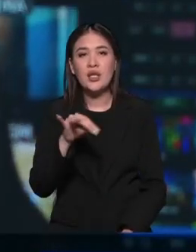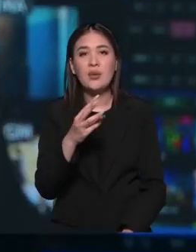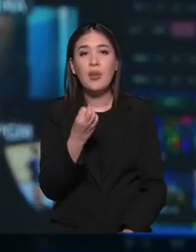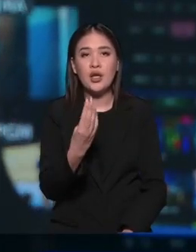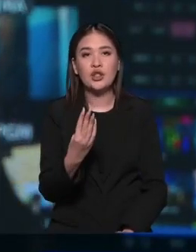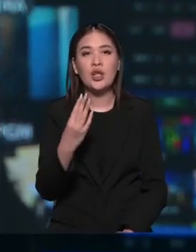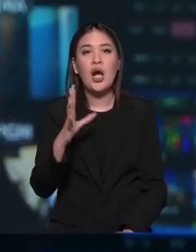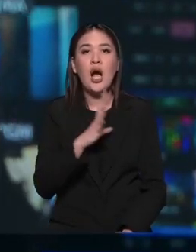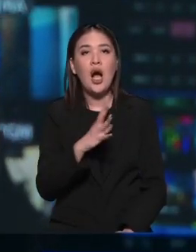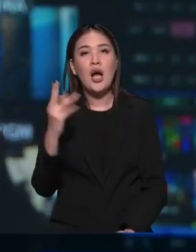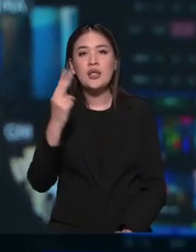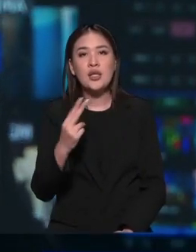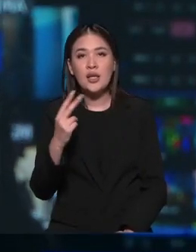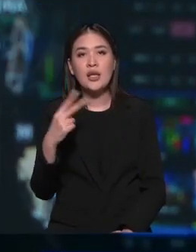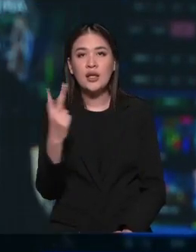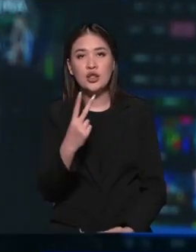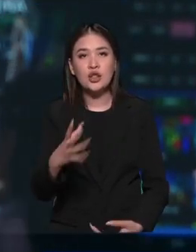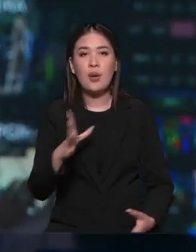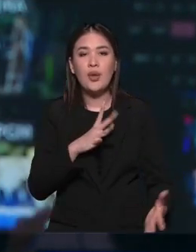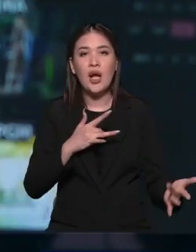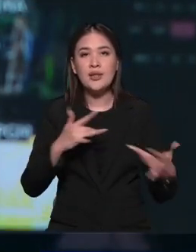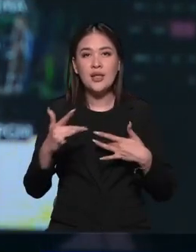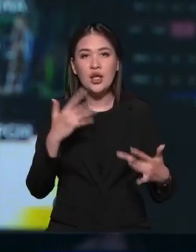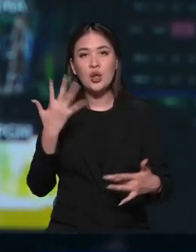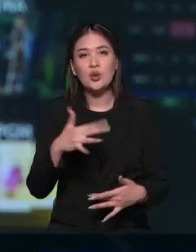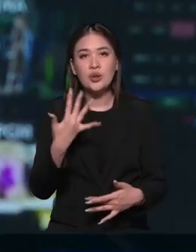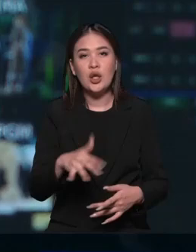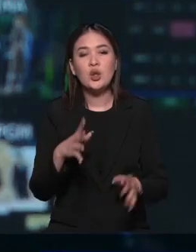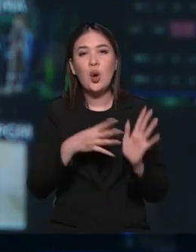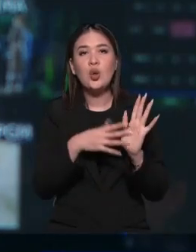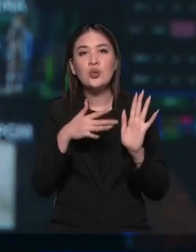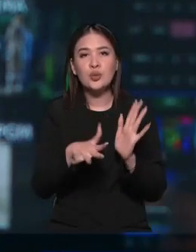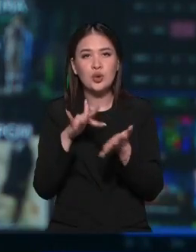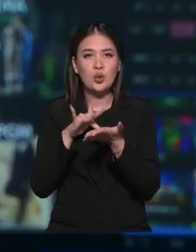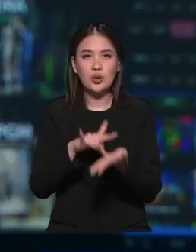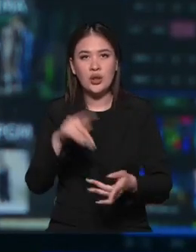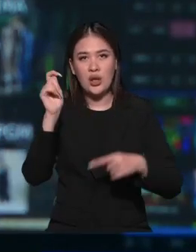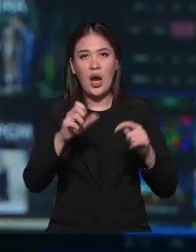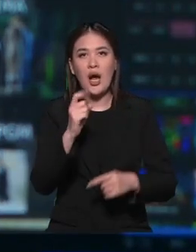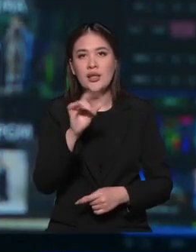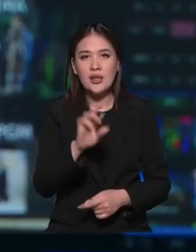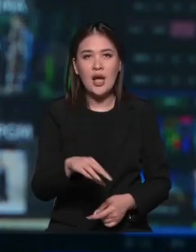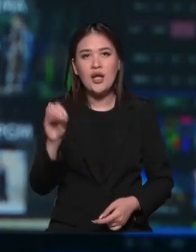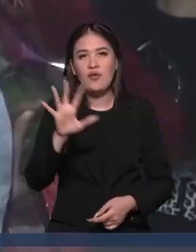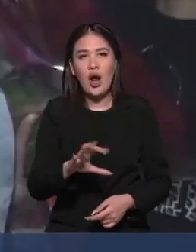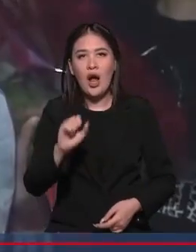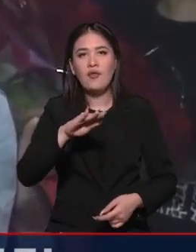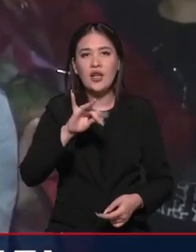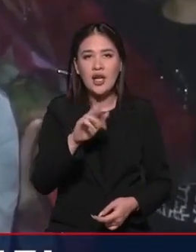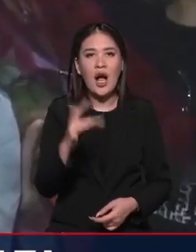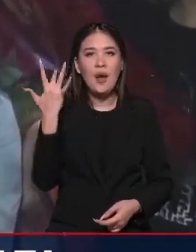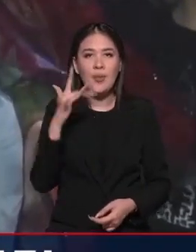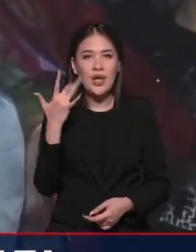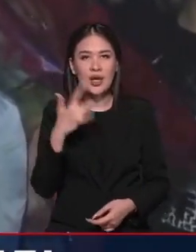Димаштың Астанадағы концертінің екінші күніне 50 елден 9000 турист келеді. Олардың көбі Азия, Европа, Африка және